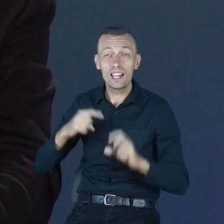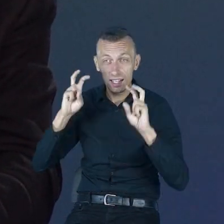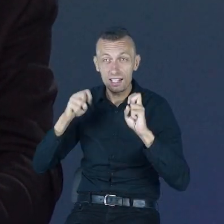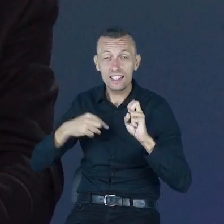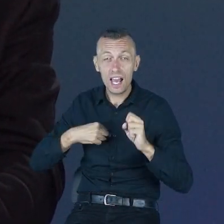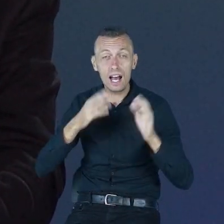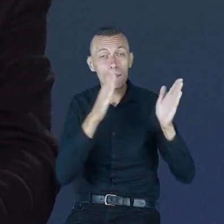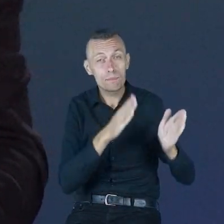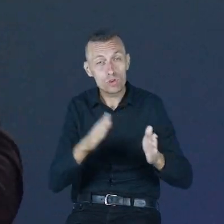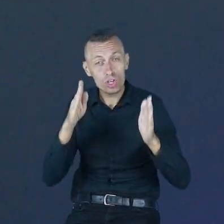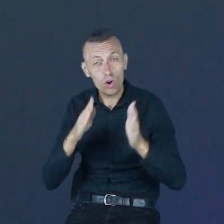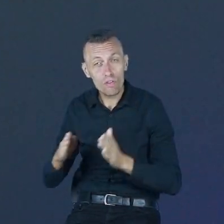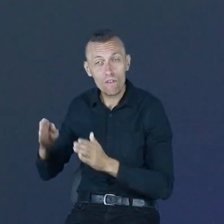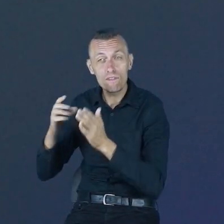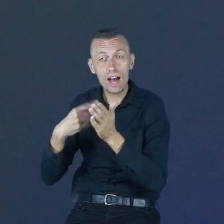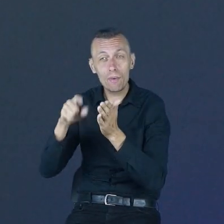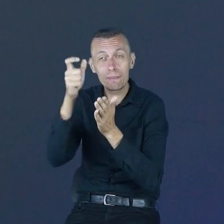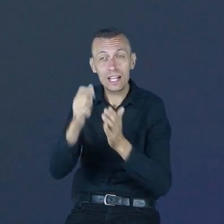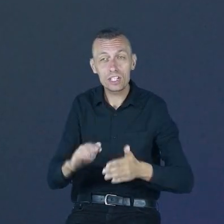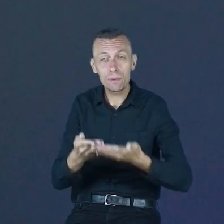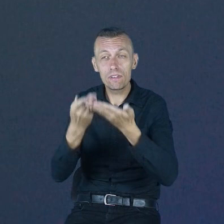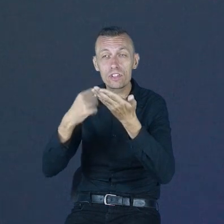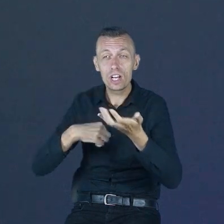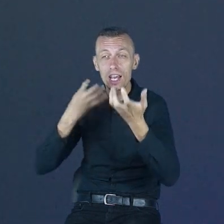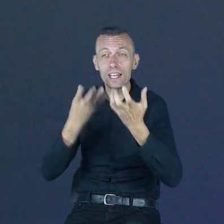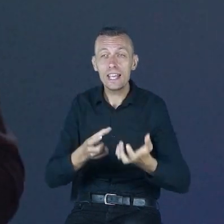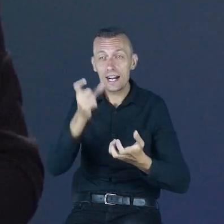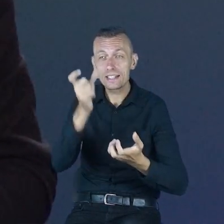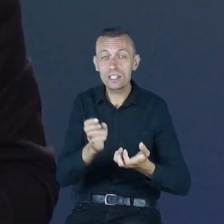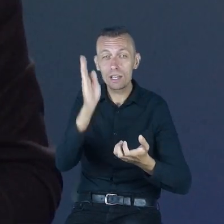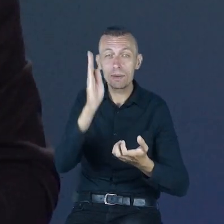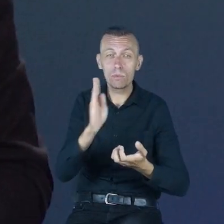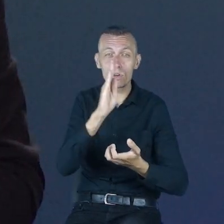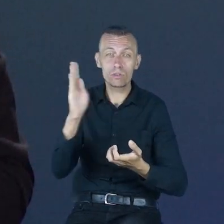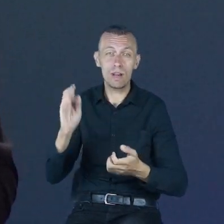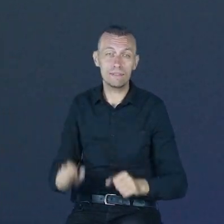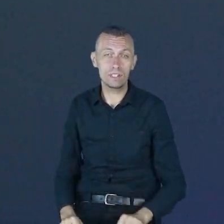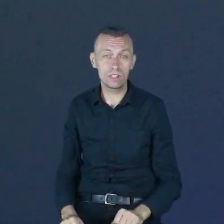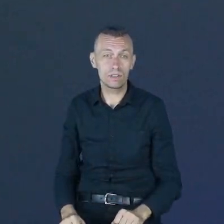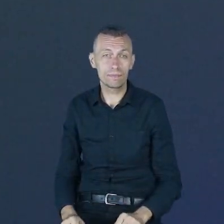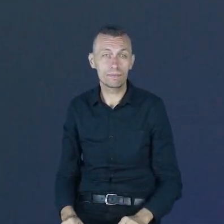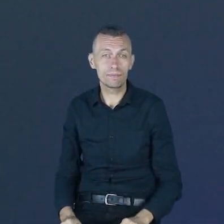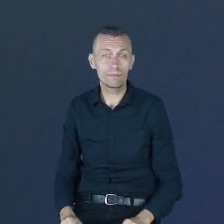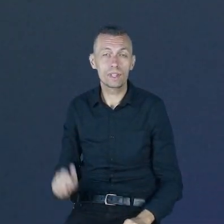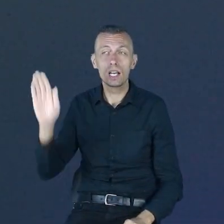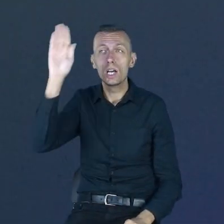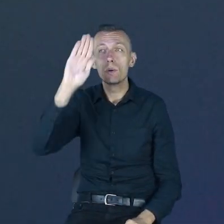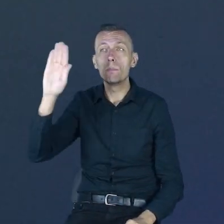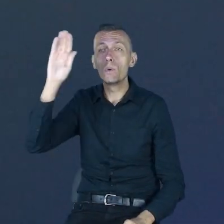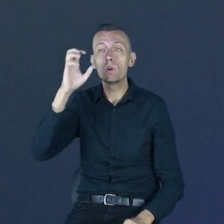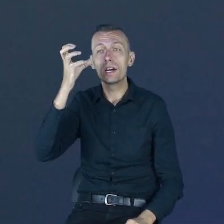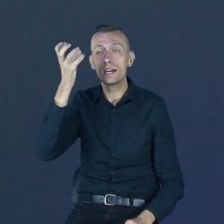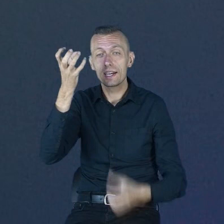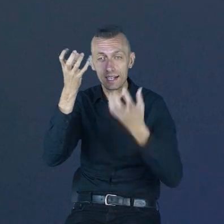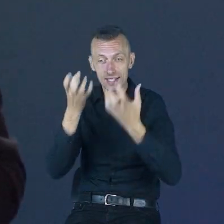błogosławił. Bo wtedy mówisz: nie chcę iść własną, niezależną drogą. Bóg chce cię wywyższyć, nadając